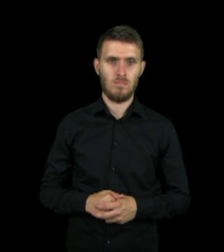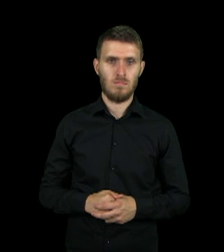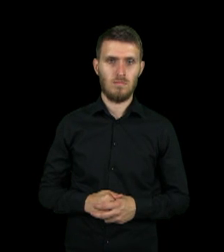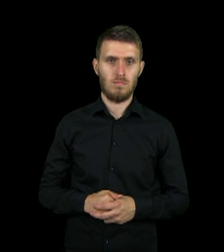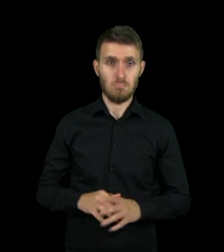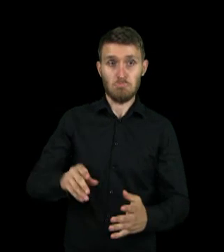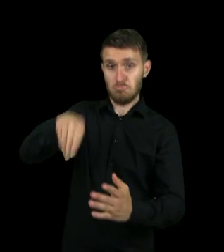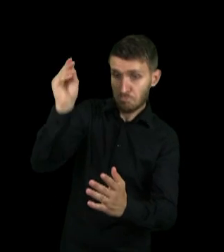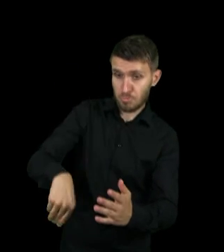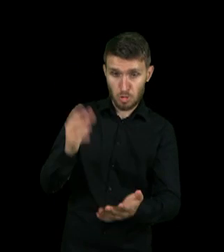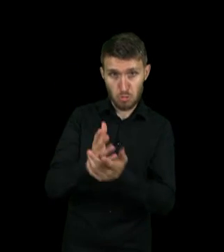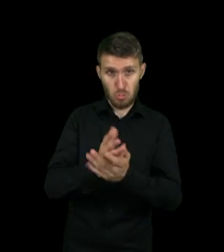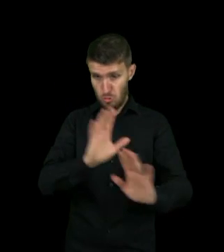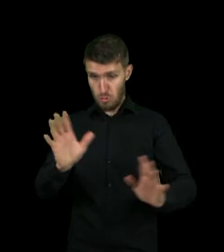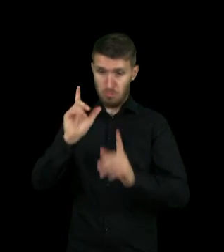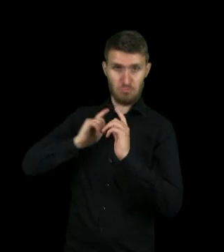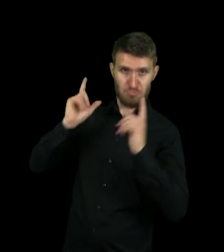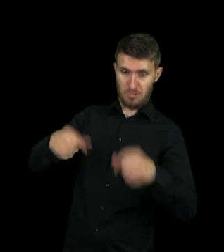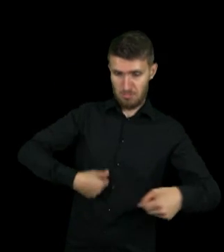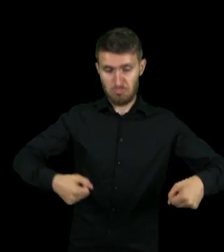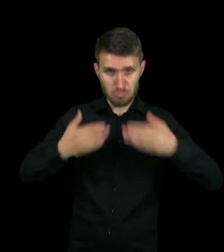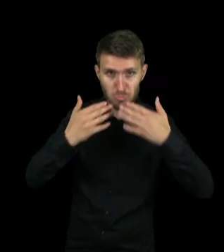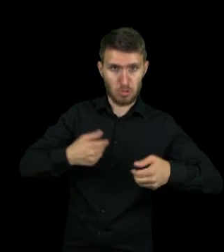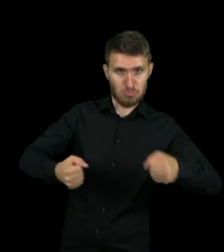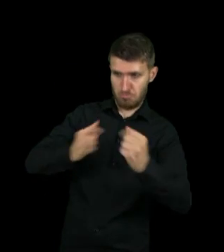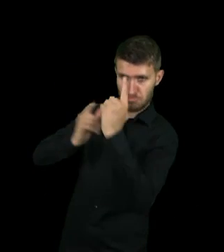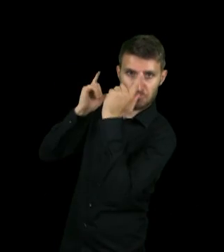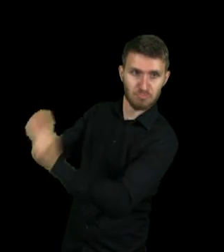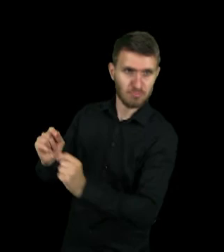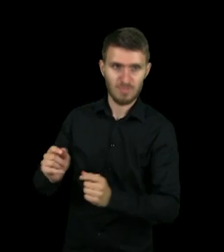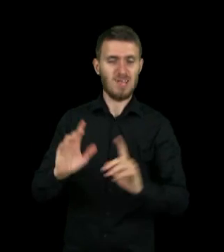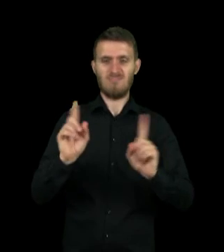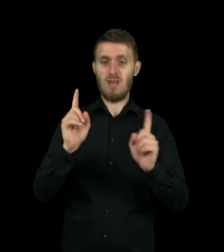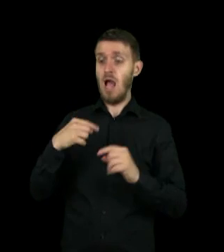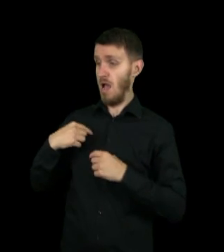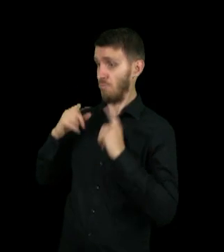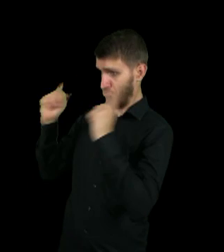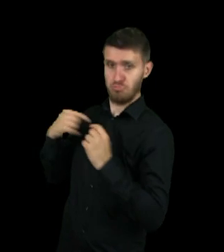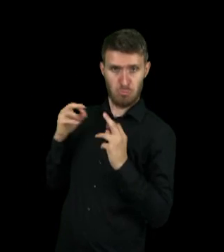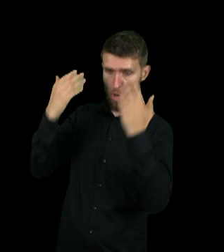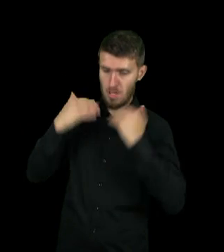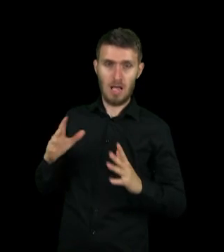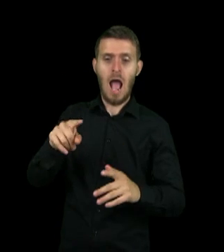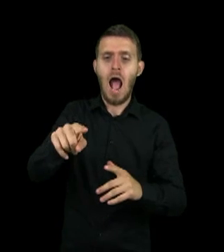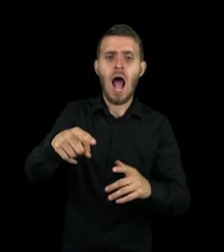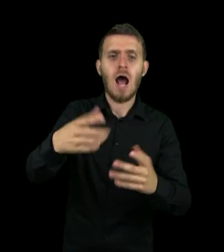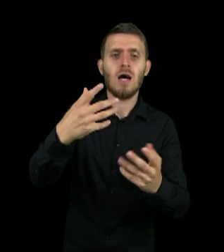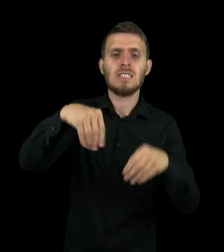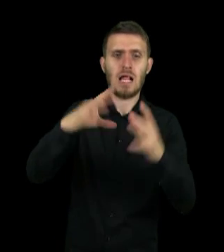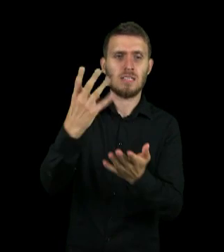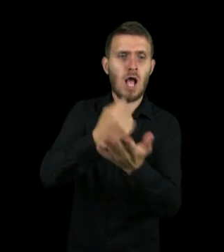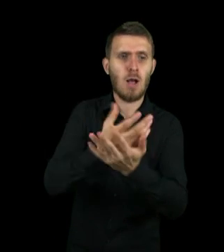transakcja ten człowiek oczekuje wypłaty pieniędzy za to że dał mi produkty spożywcze oczekuje 100